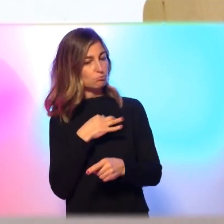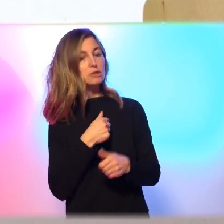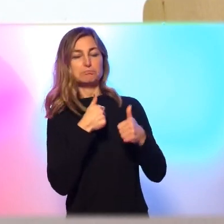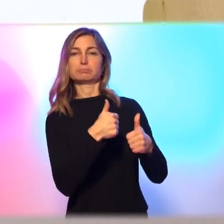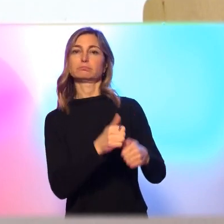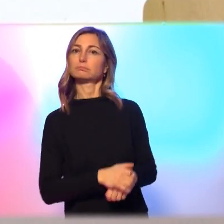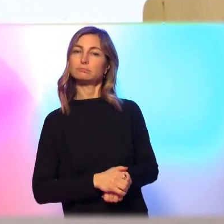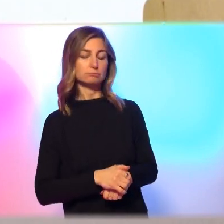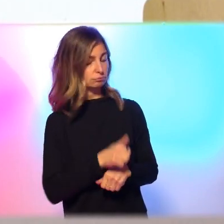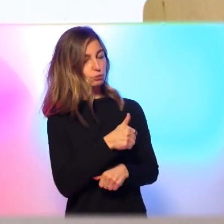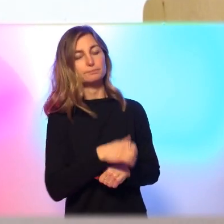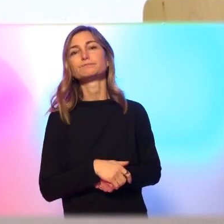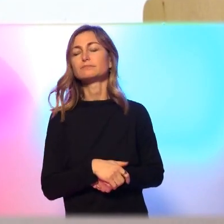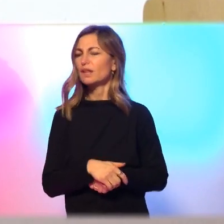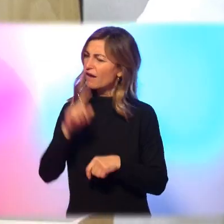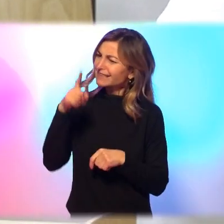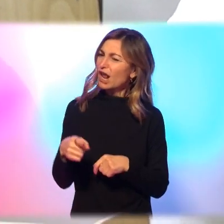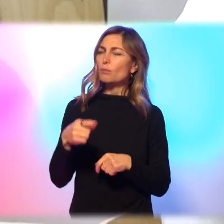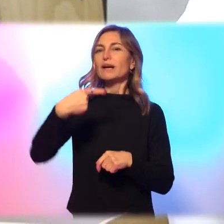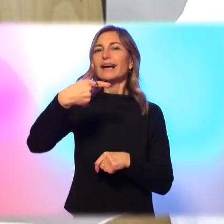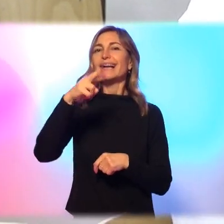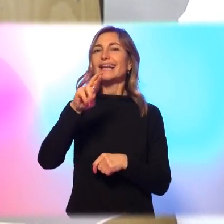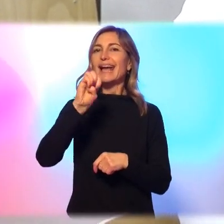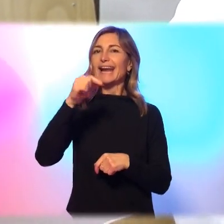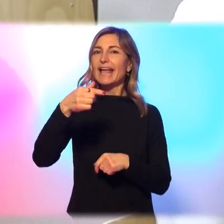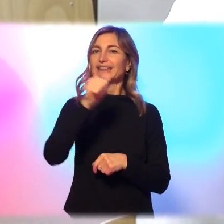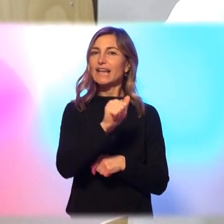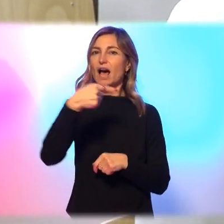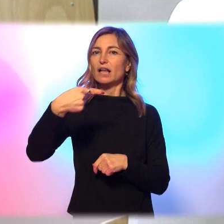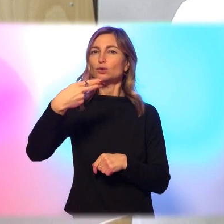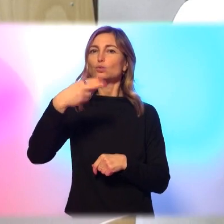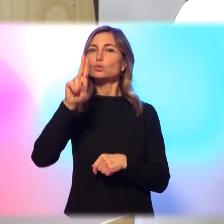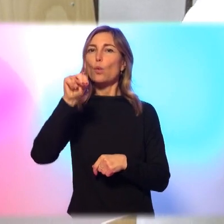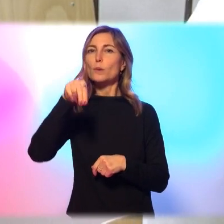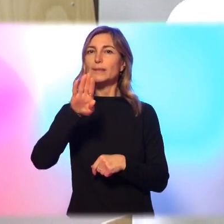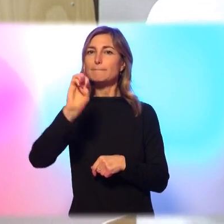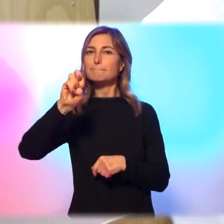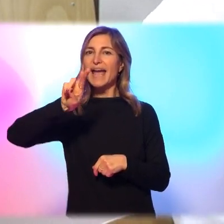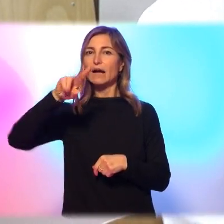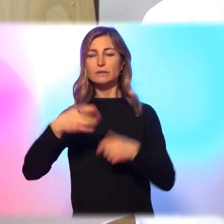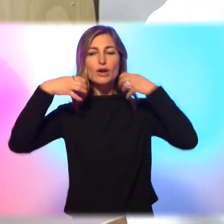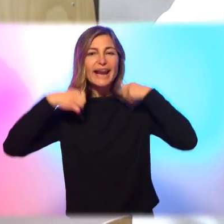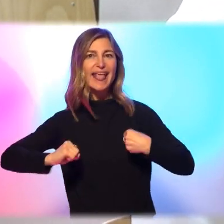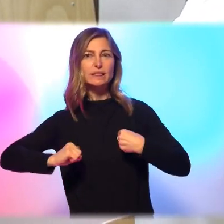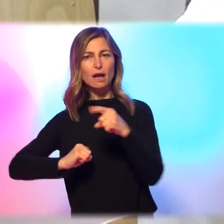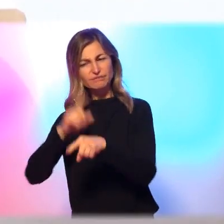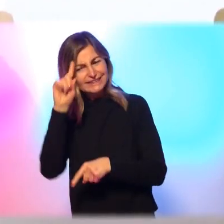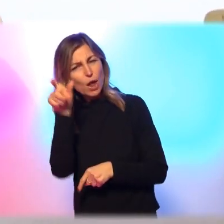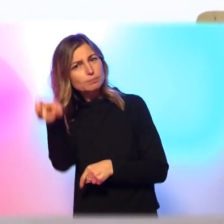ich eigentlich auch einen begrüßenswerten Aspekt. Was denken Sie über Greta Thunberg? So, genau über diese